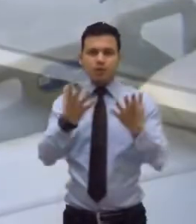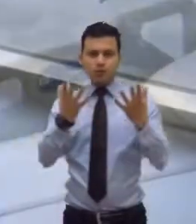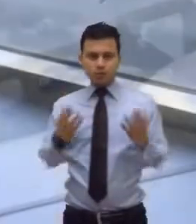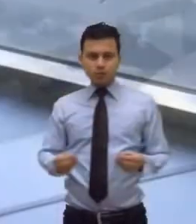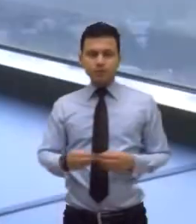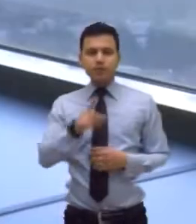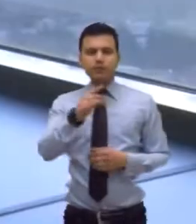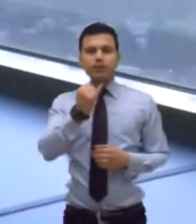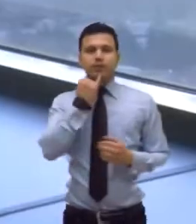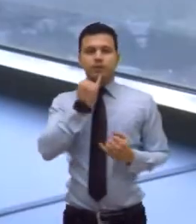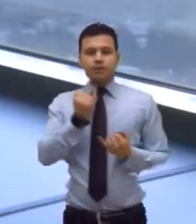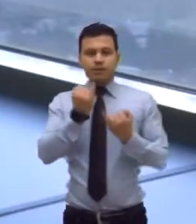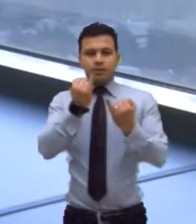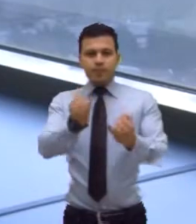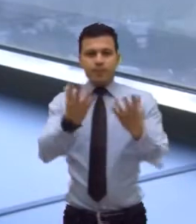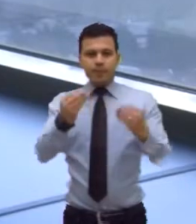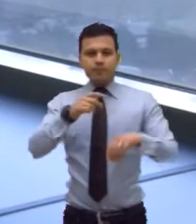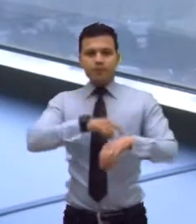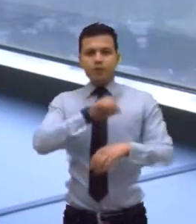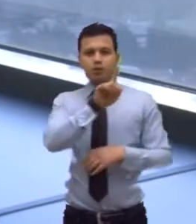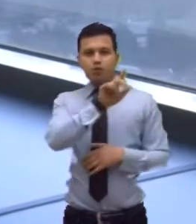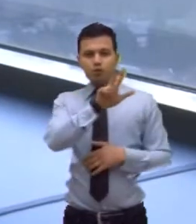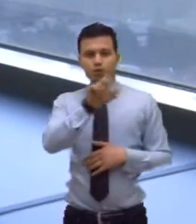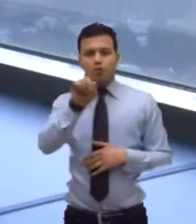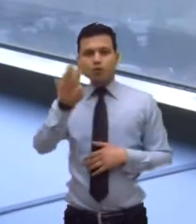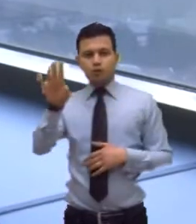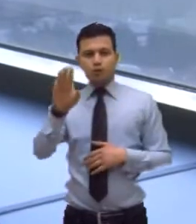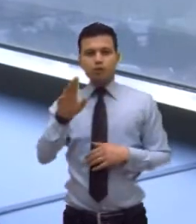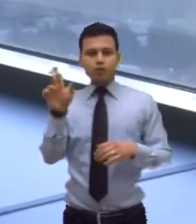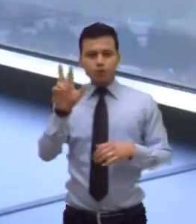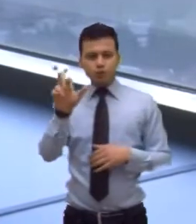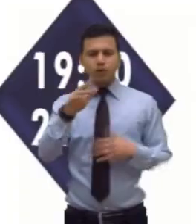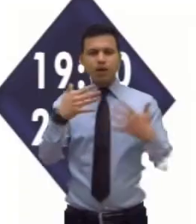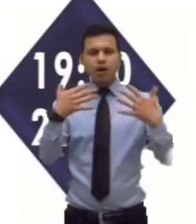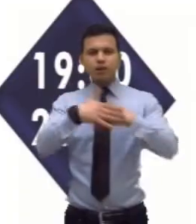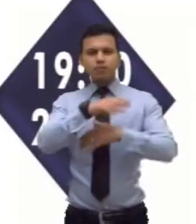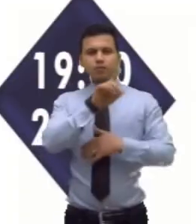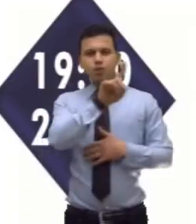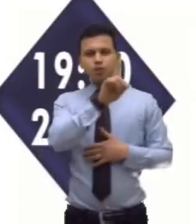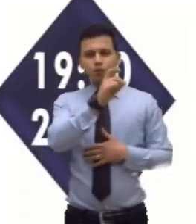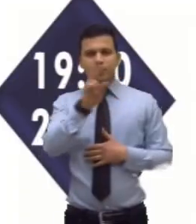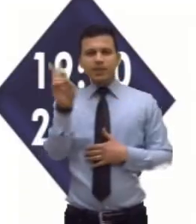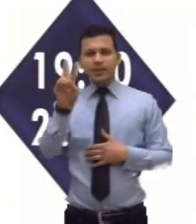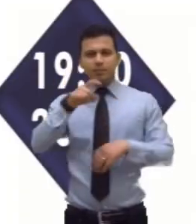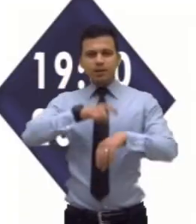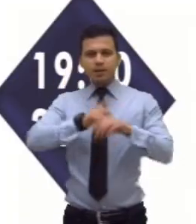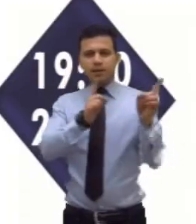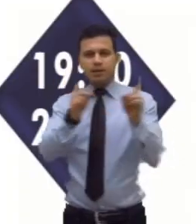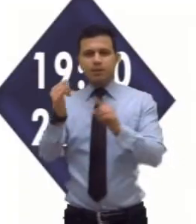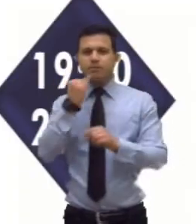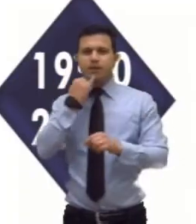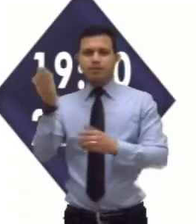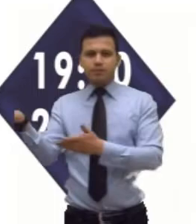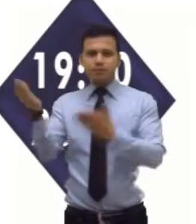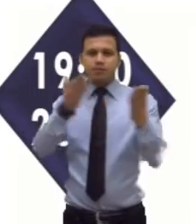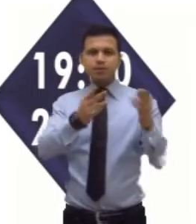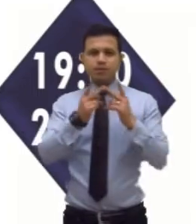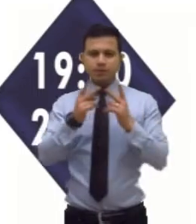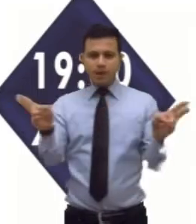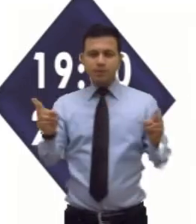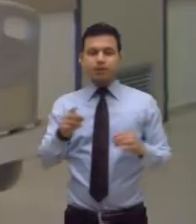ediniz. Ziyaretçilerinizi gündüz 13.30-14.30 arasında, akşam 19-20 saatler arasında kabul